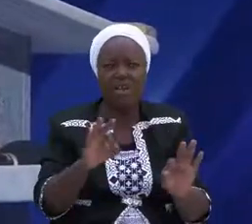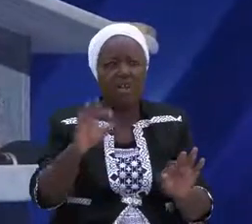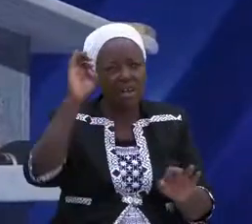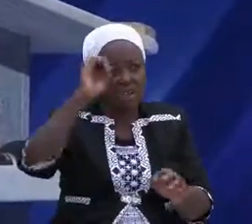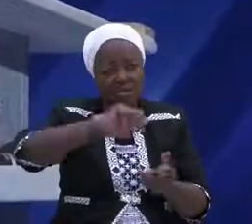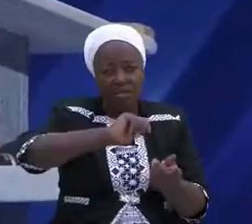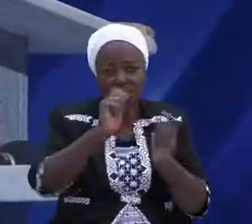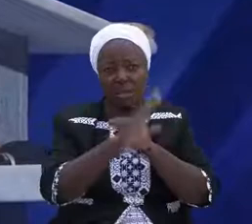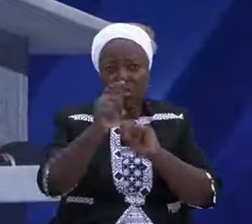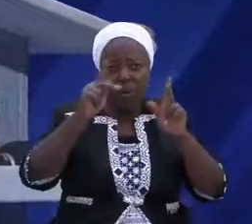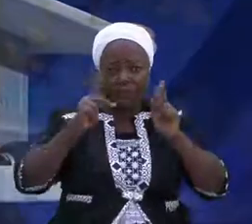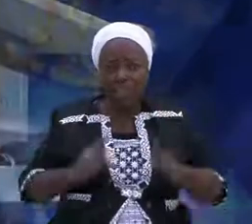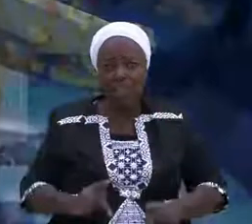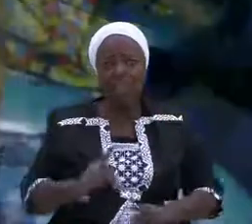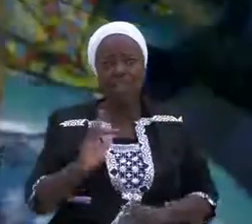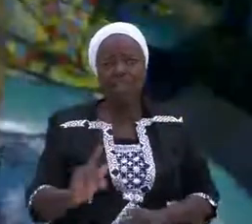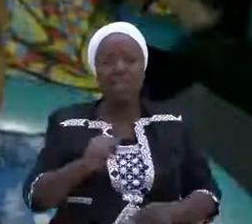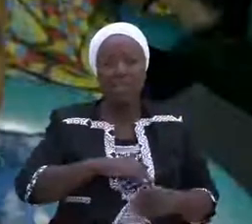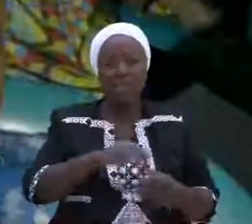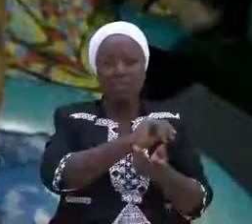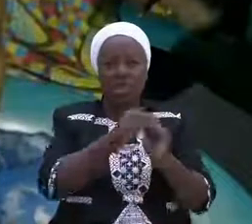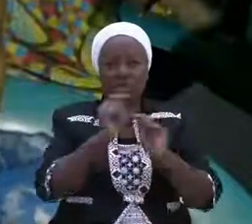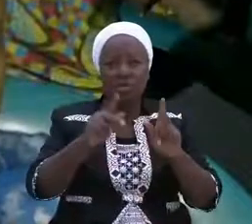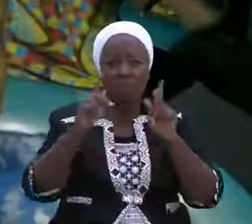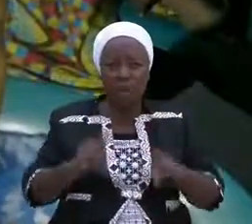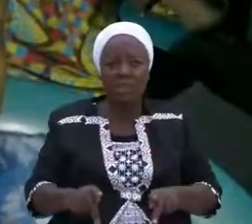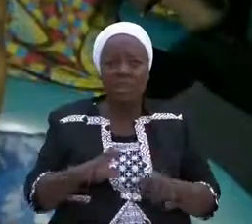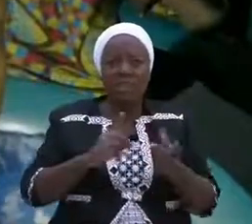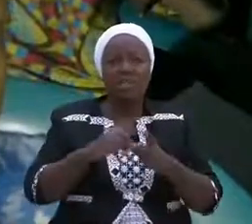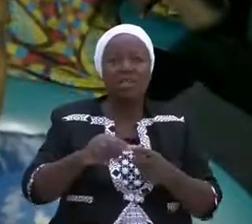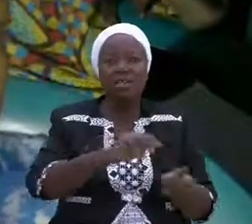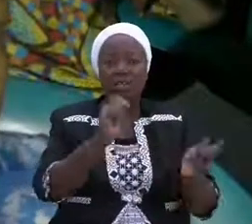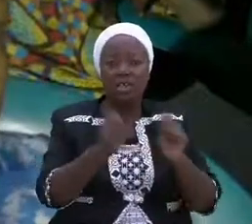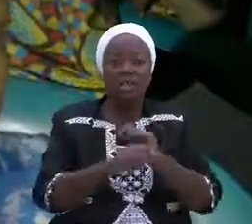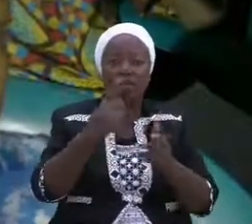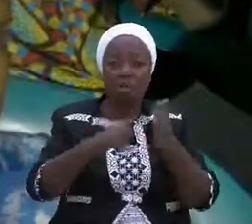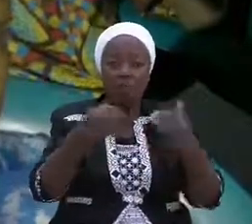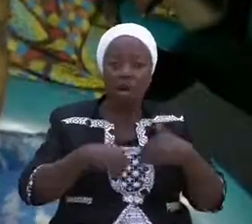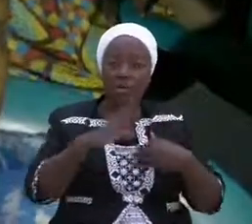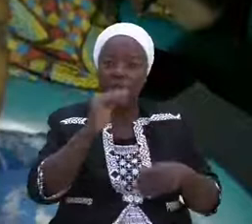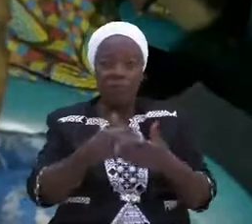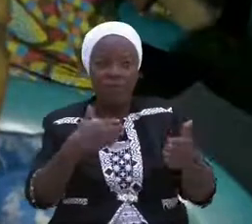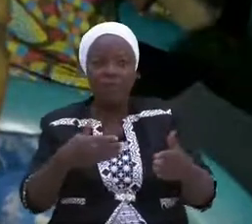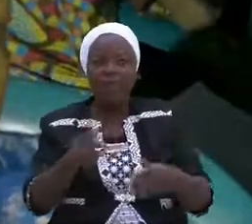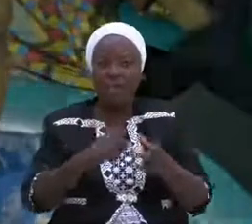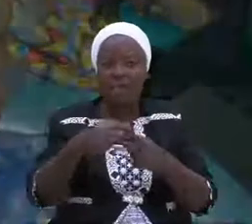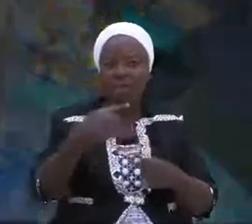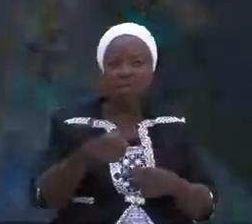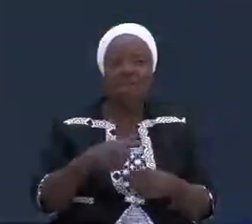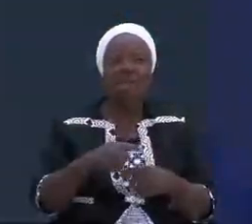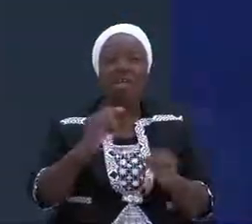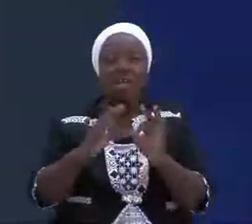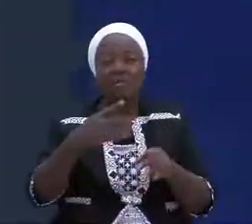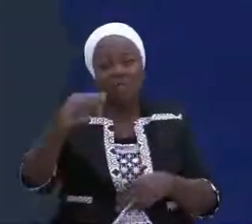votre personnalité, il change votre personne, il change ce que vous étiez par le passé. Et il dit, si